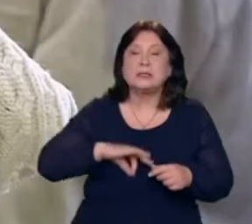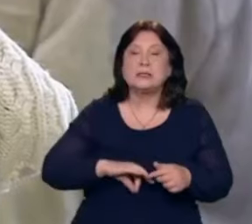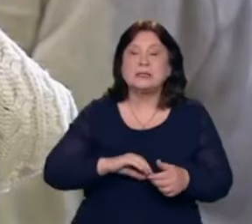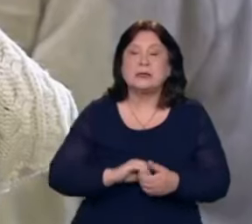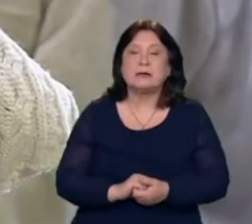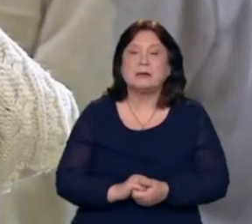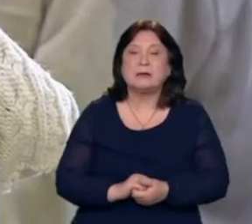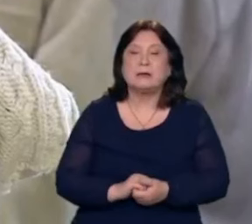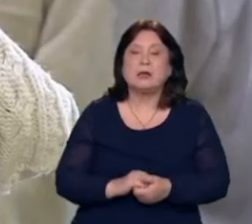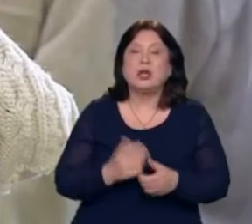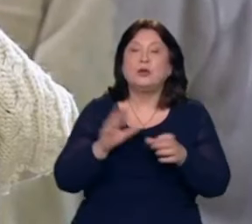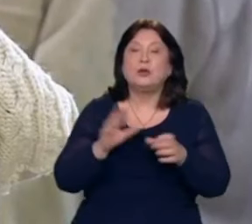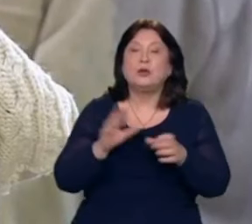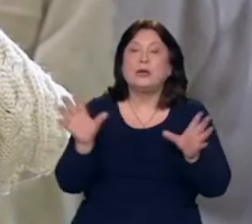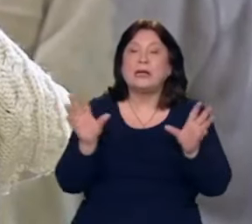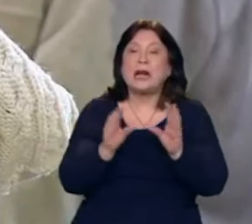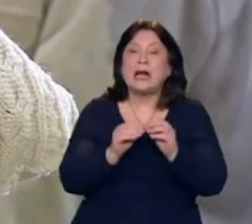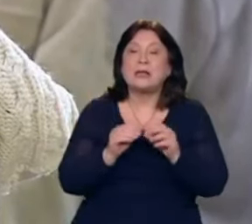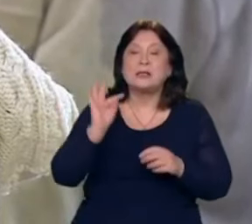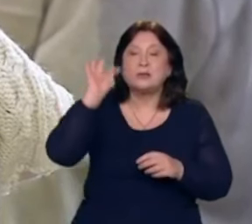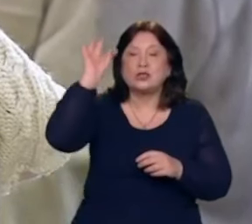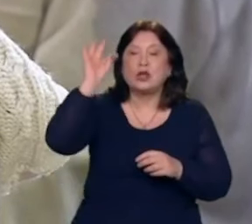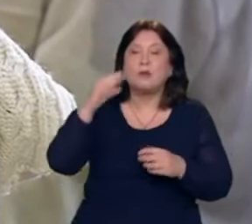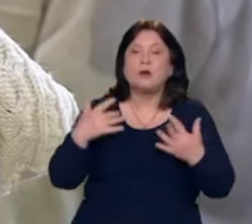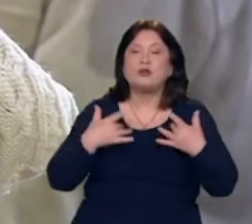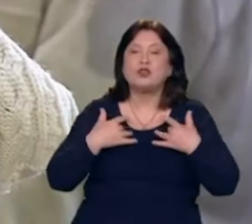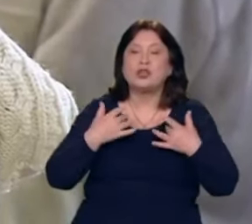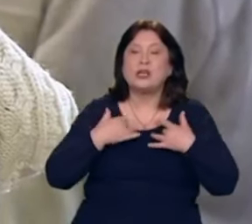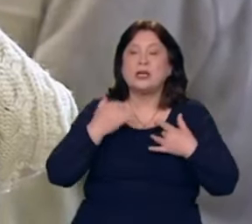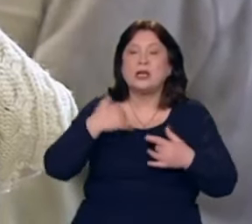twojego Który z tobą żyje